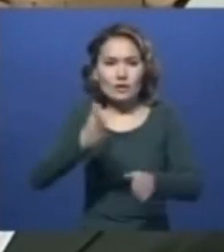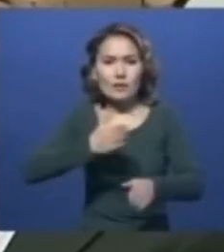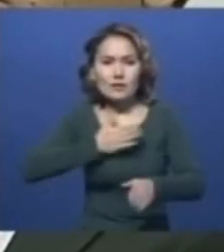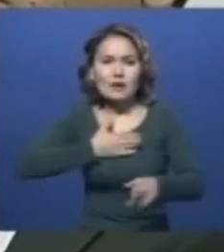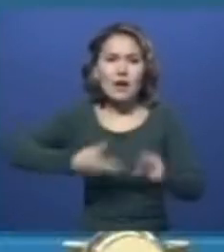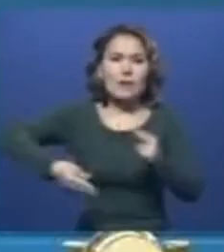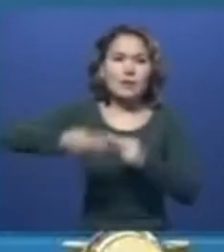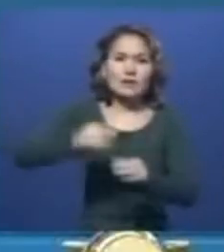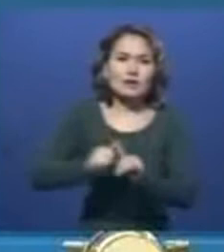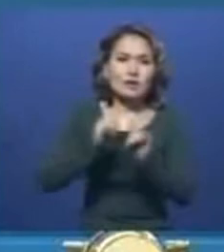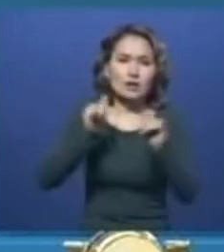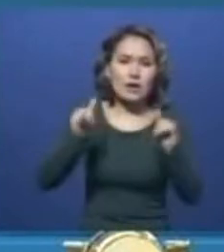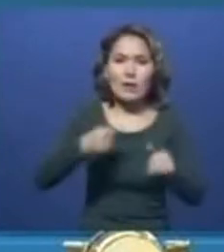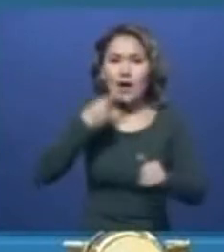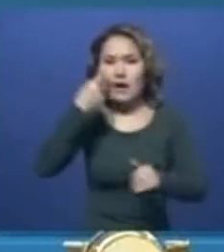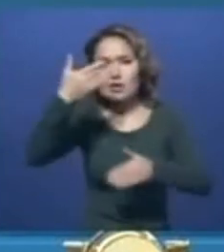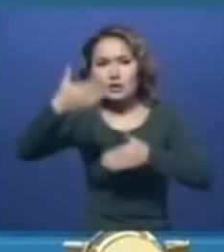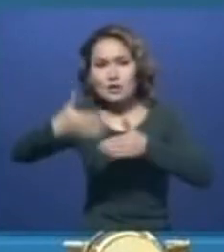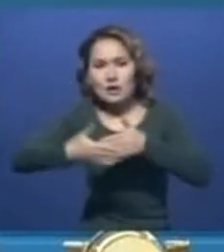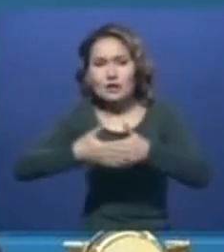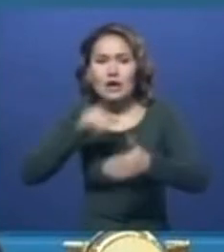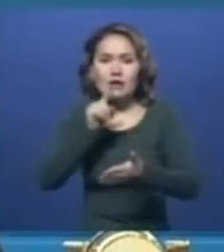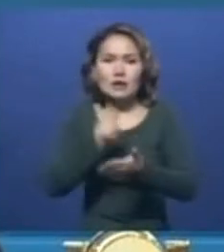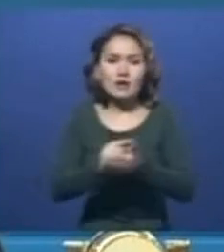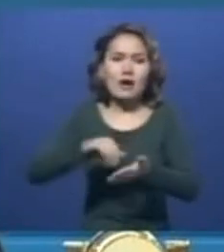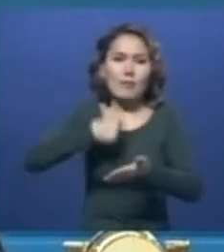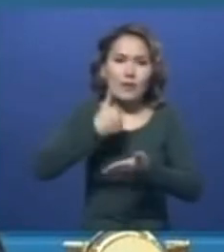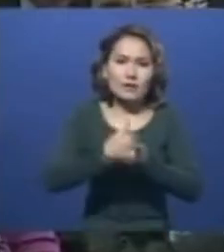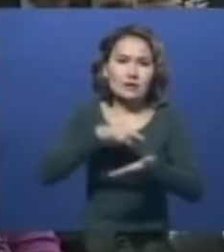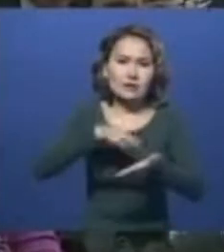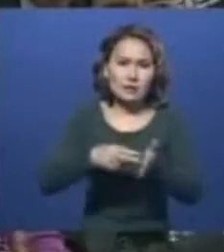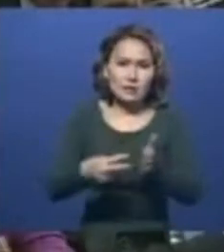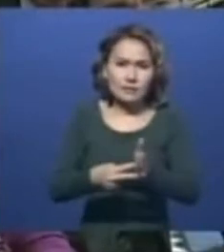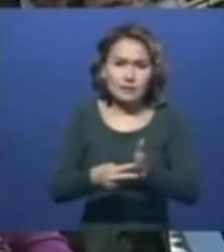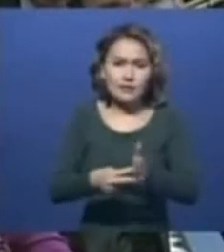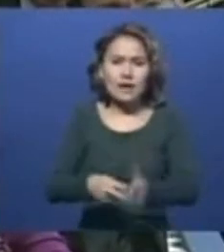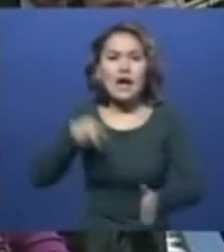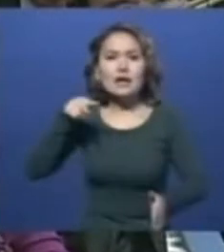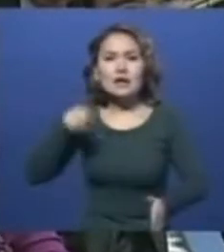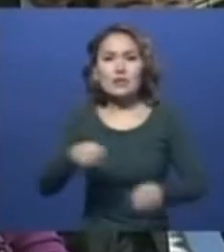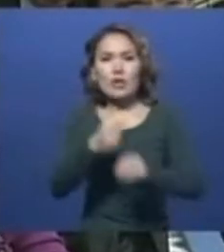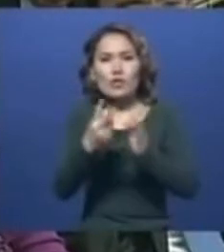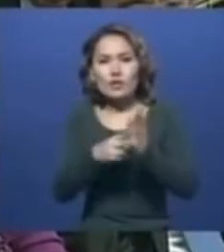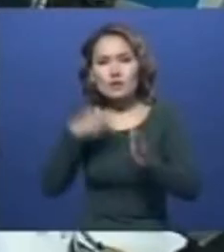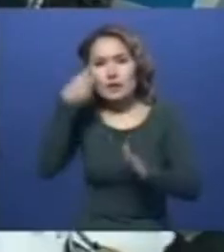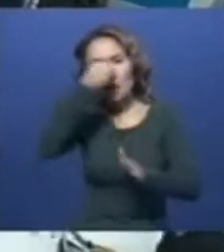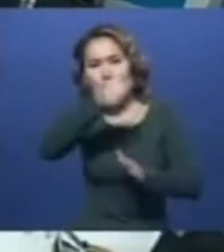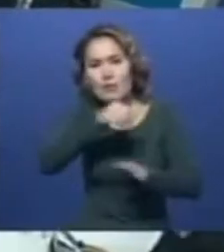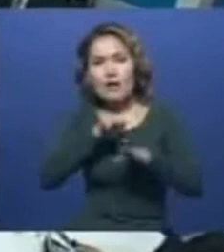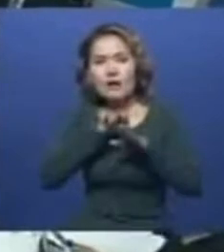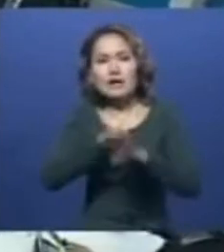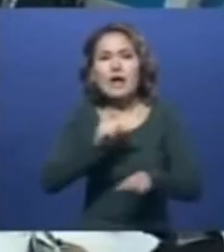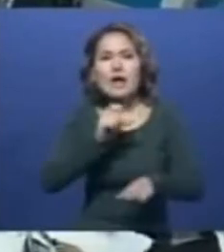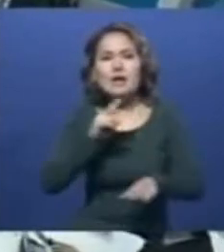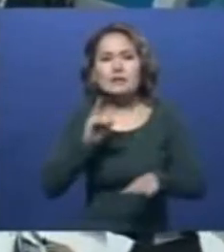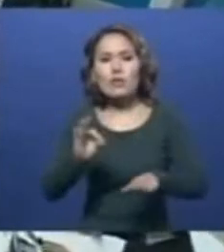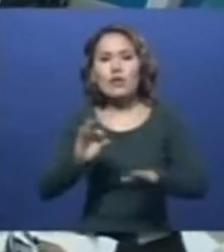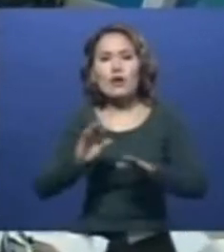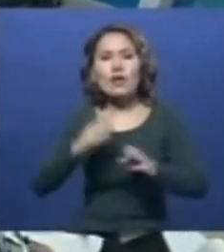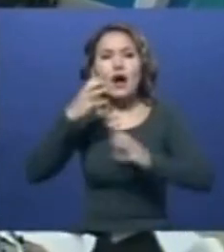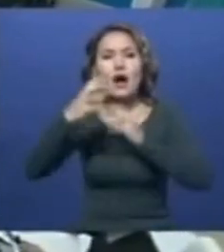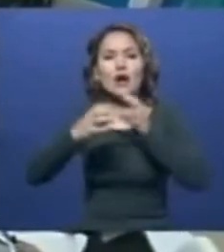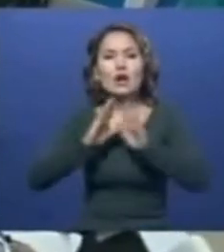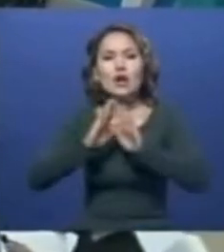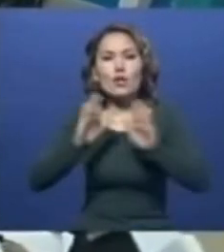алысты жақын ету бүгінгі жолдардың ең басты түйіні болмақ. 2017 жылы өткізілетін Экспо халықаралық көрмеге